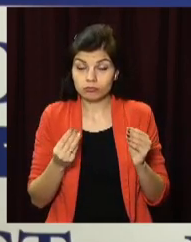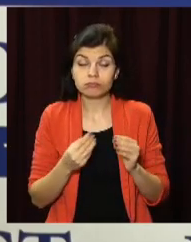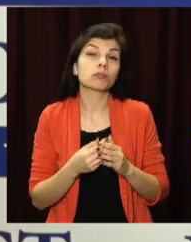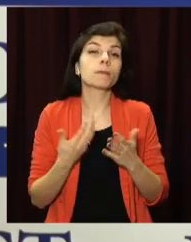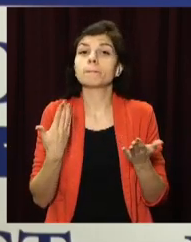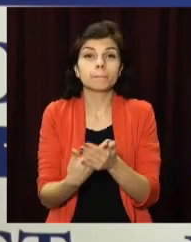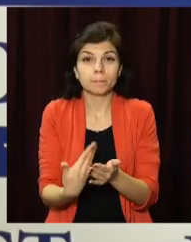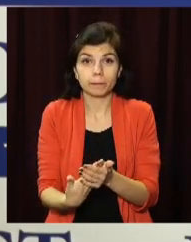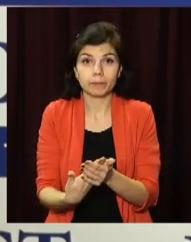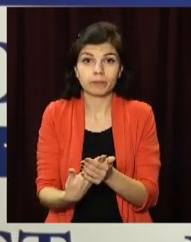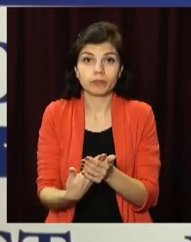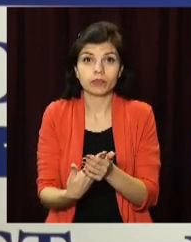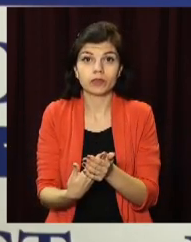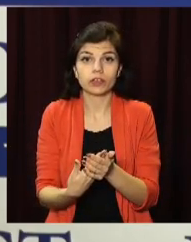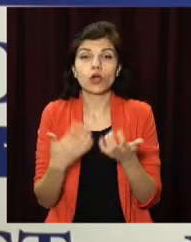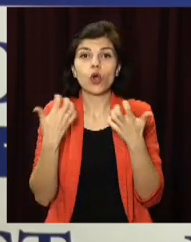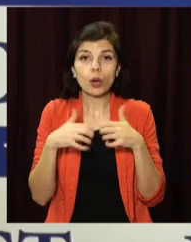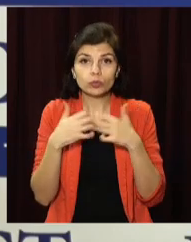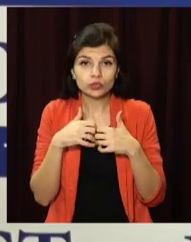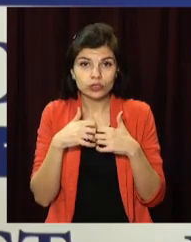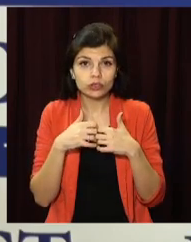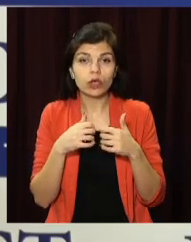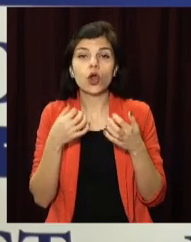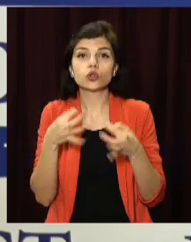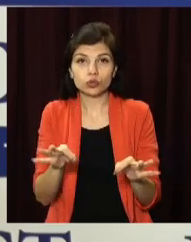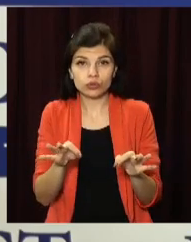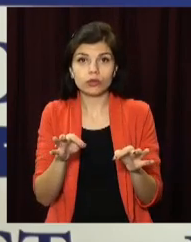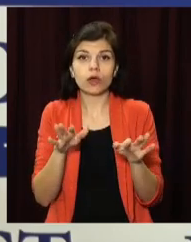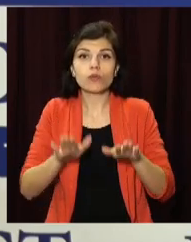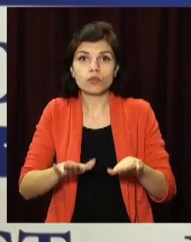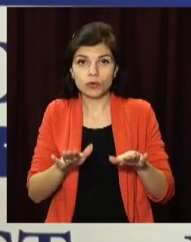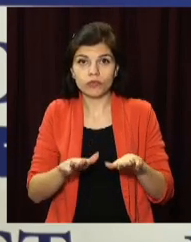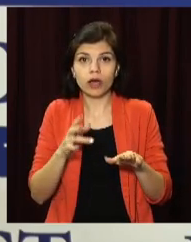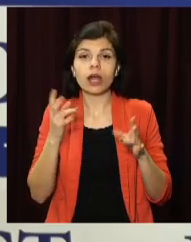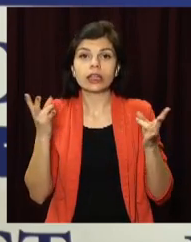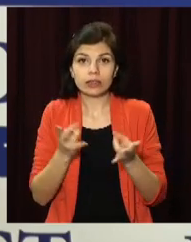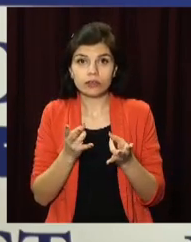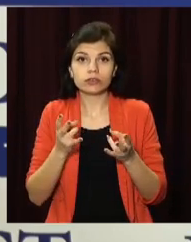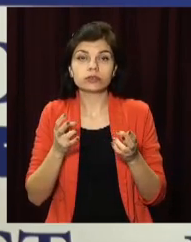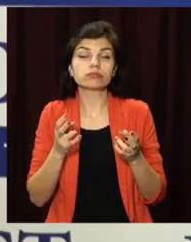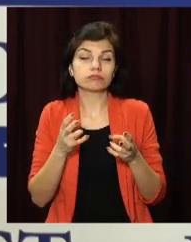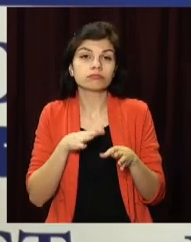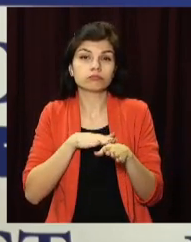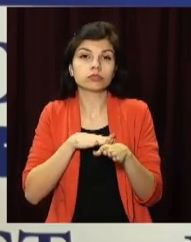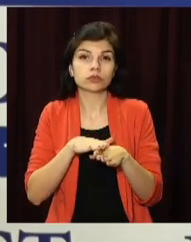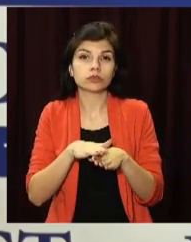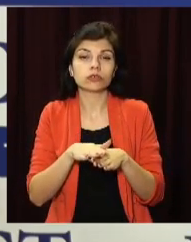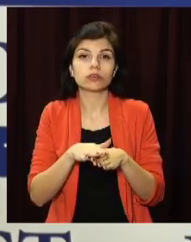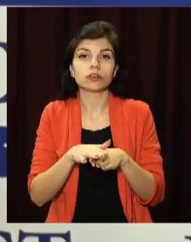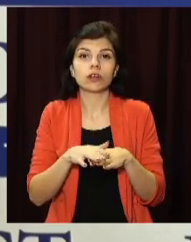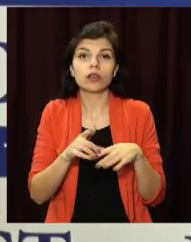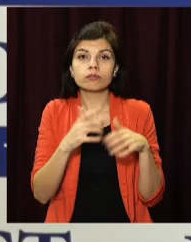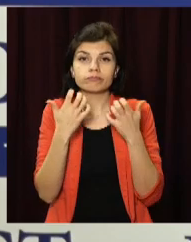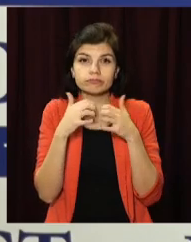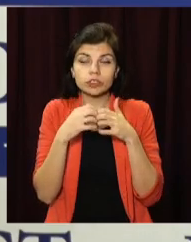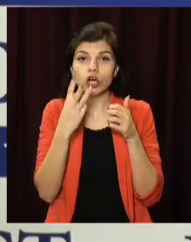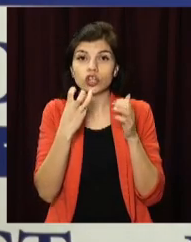Тобто обчислення дозволеного строку перебування необхідно здійснювати шляхом